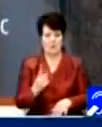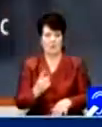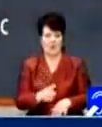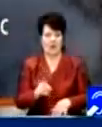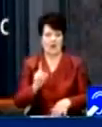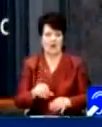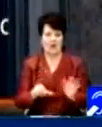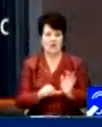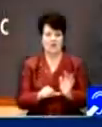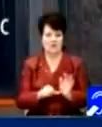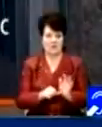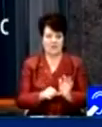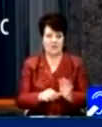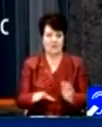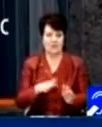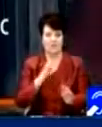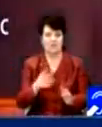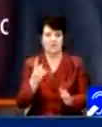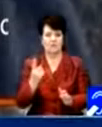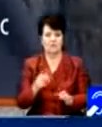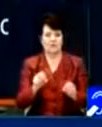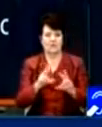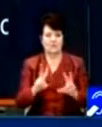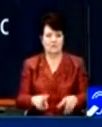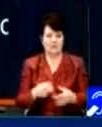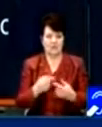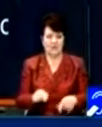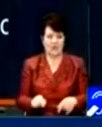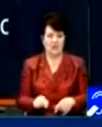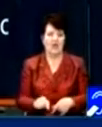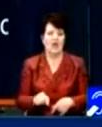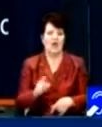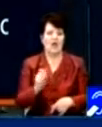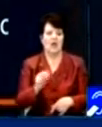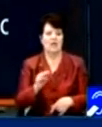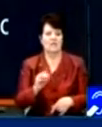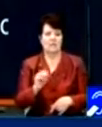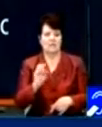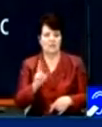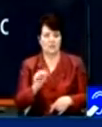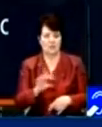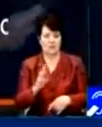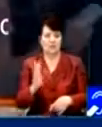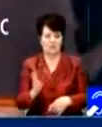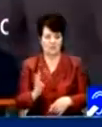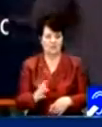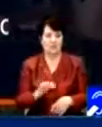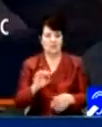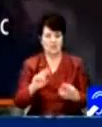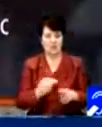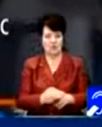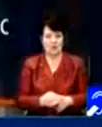iar 6 pretendenți pe loc au fost și la specialitățile TIC. Topul specialităților este încheiat de Arhitectură și